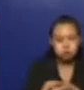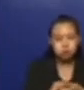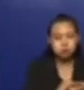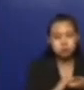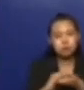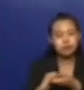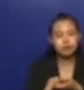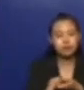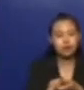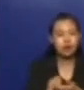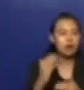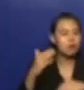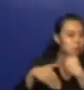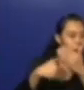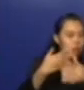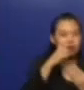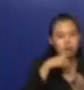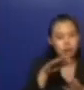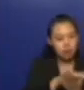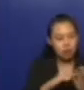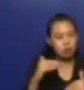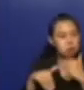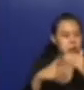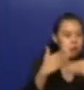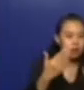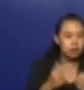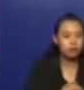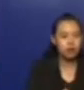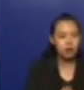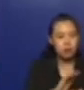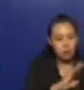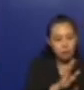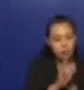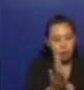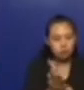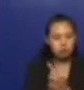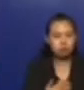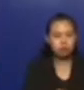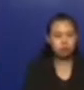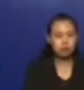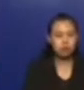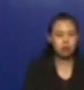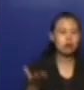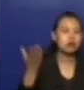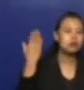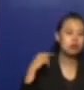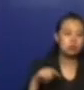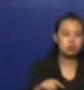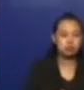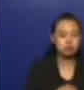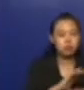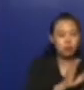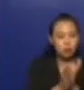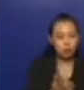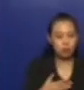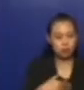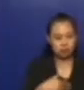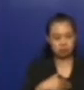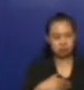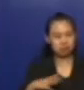เดินหน้าแก้ไขประเทศท่านบอกว่าจะพึ่งปฏิรูปวันก่อนปฏิรูปมาผมรับไม่ได้ผมเล